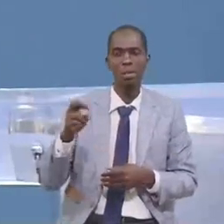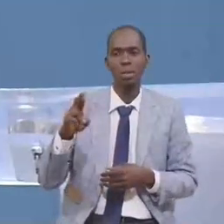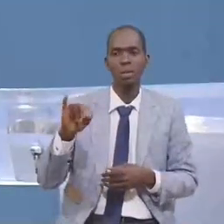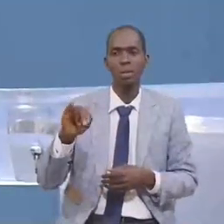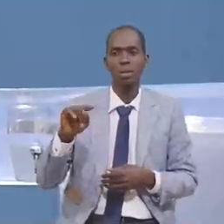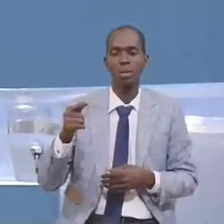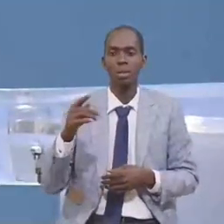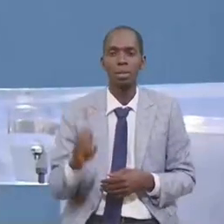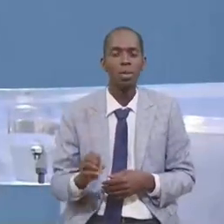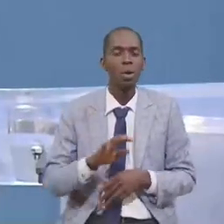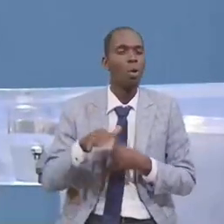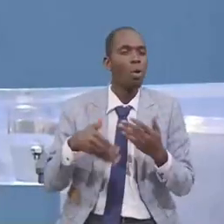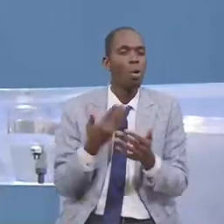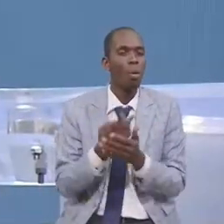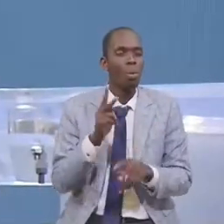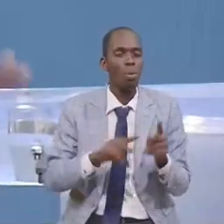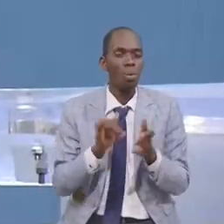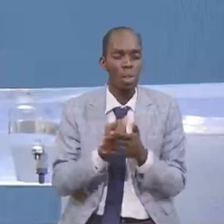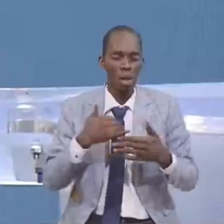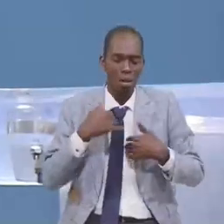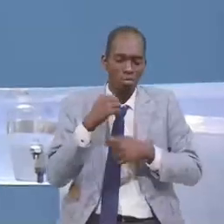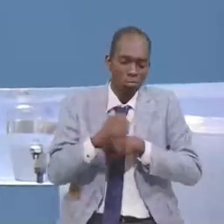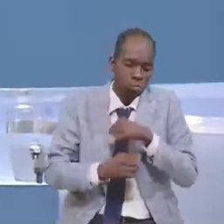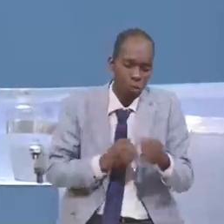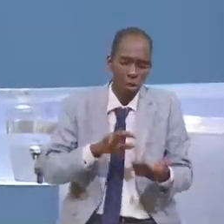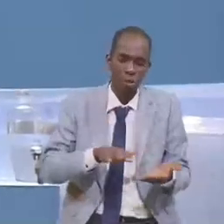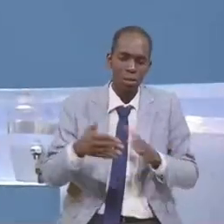Et ceux qui sont morts, ont souffert, sont morts.